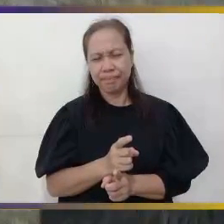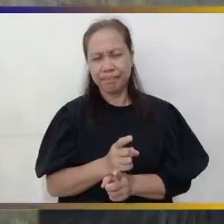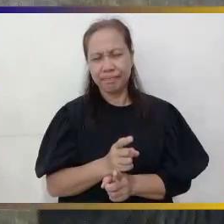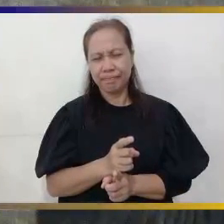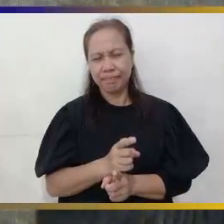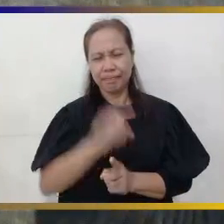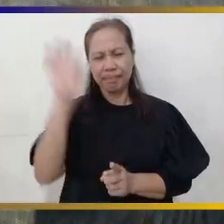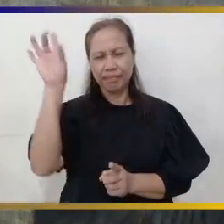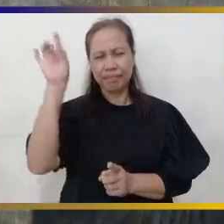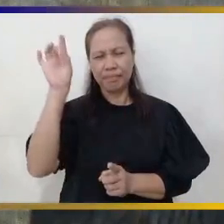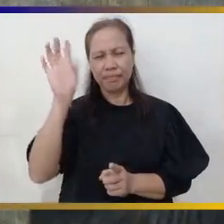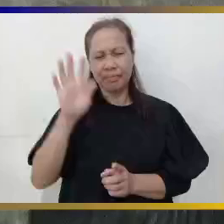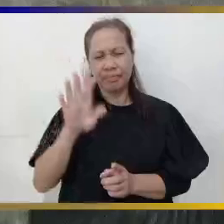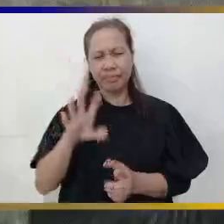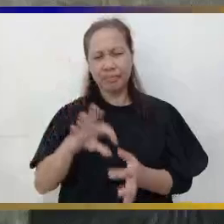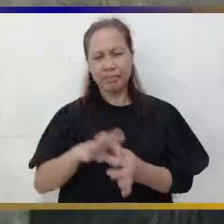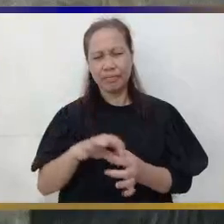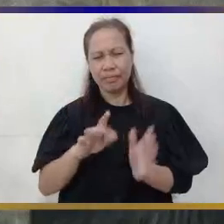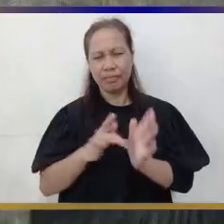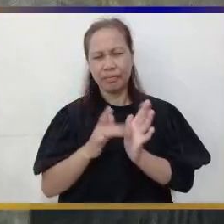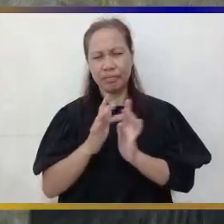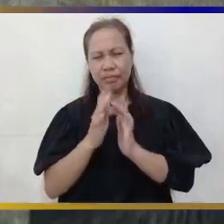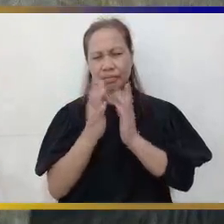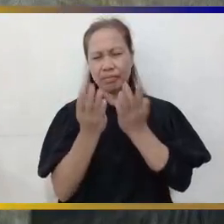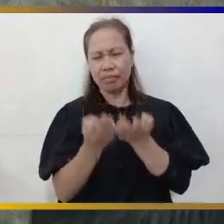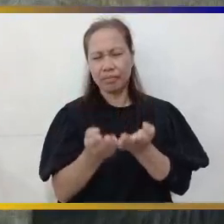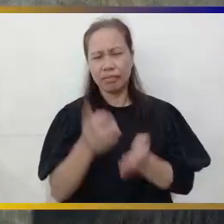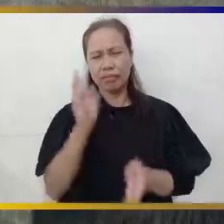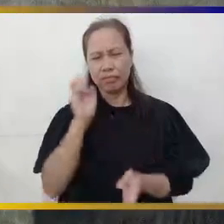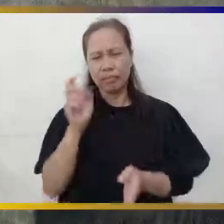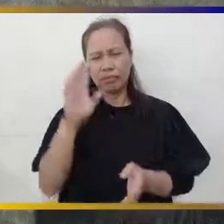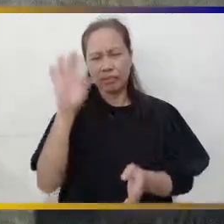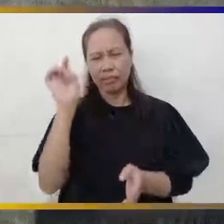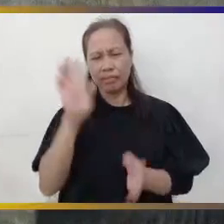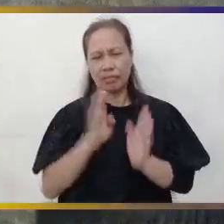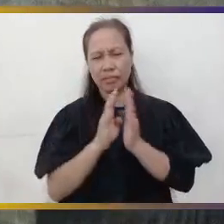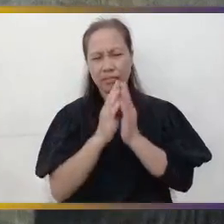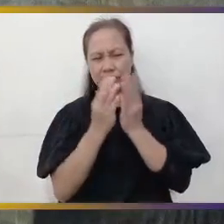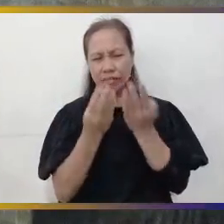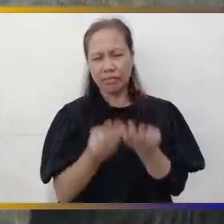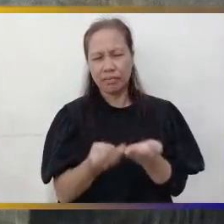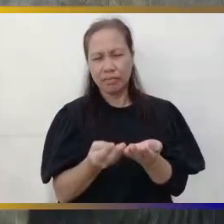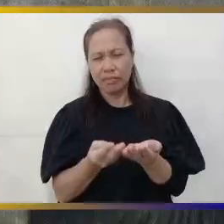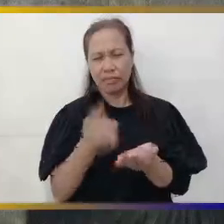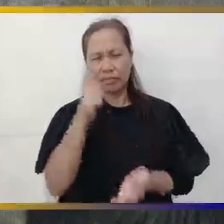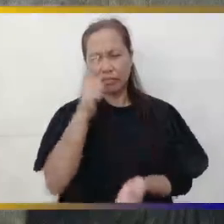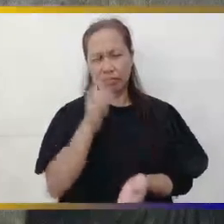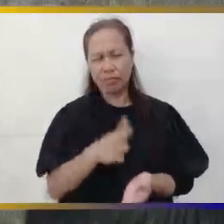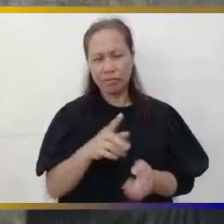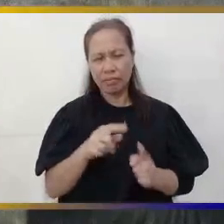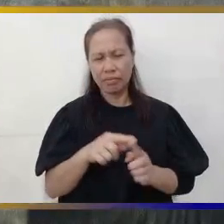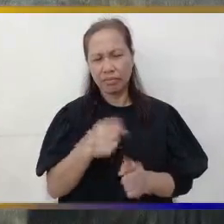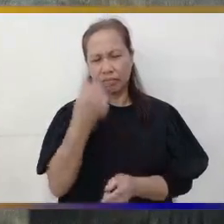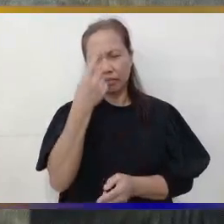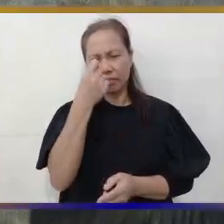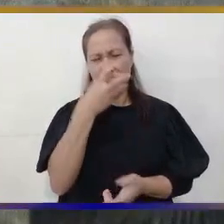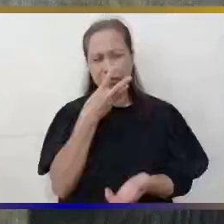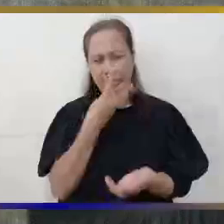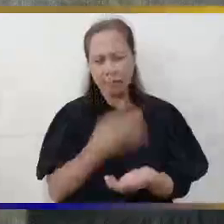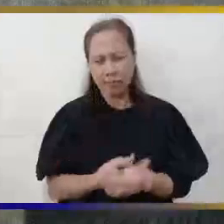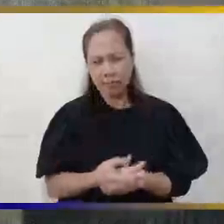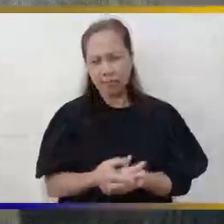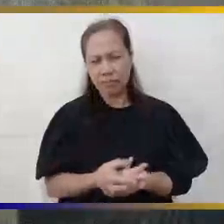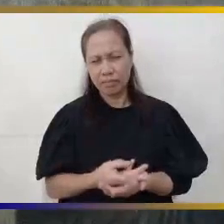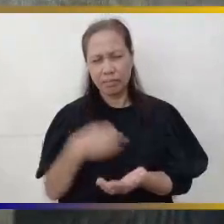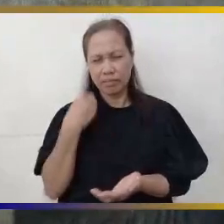the the Bible So it must be in the light of the Bible panginoon para maunawaan po namin ng mabuti